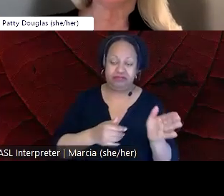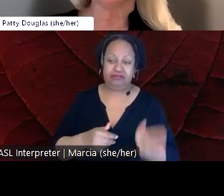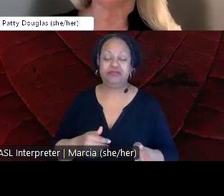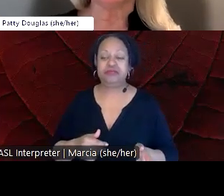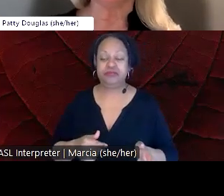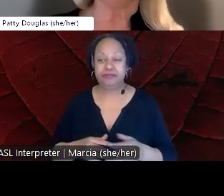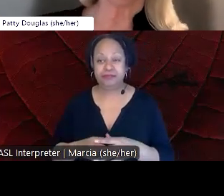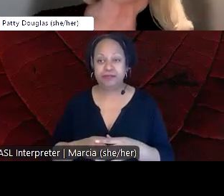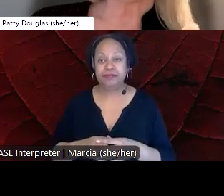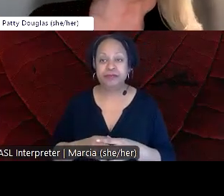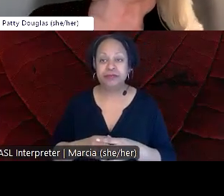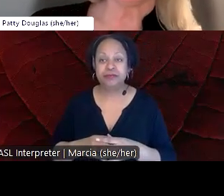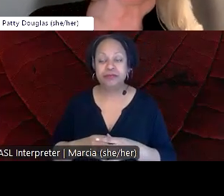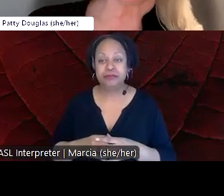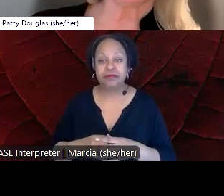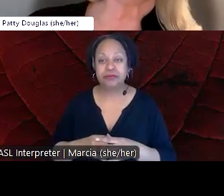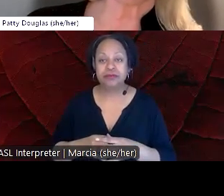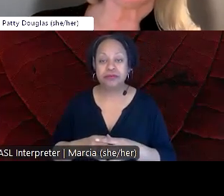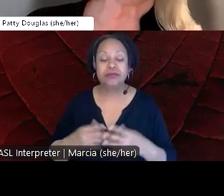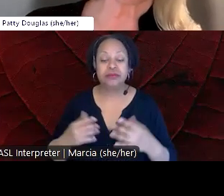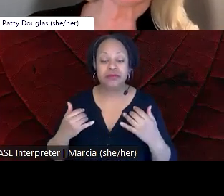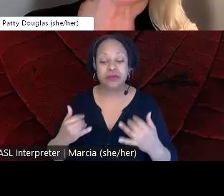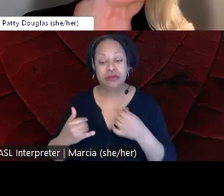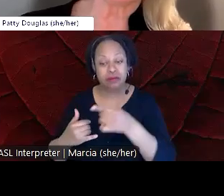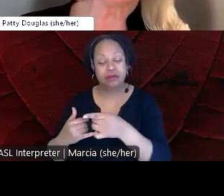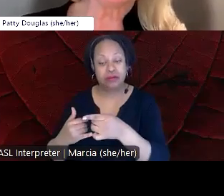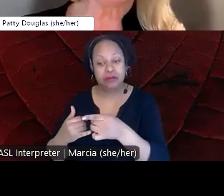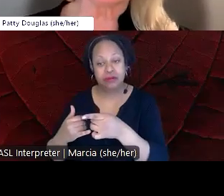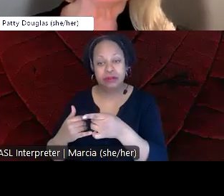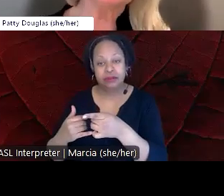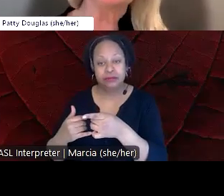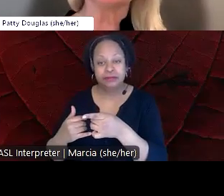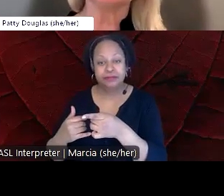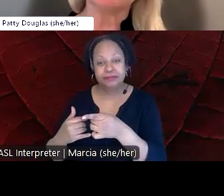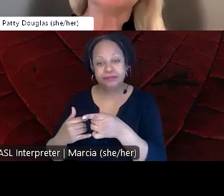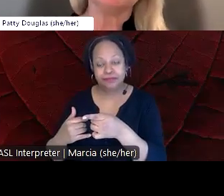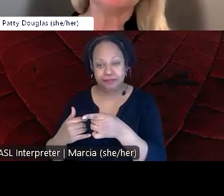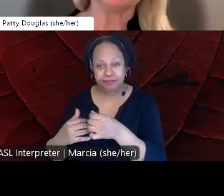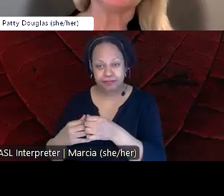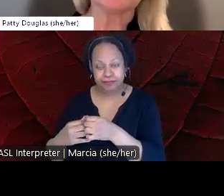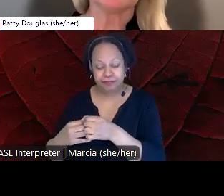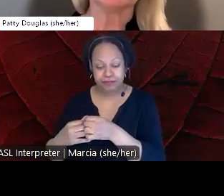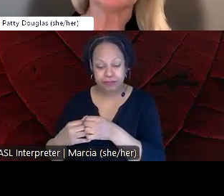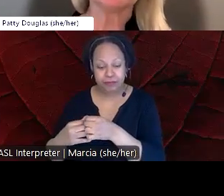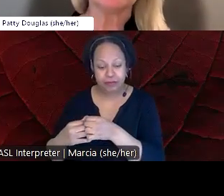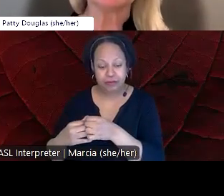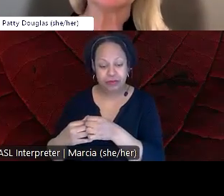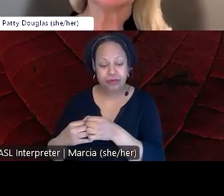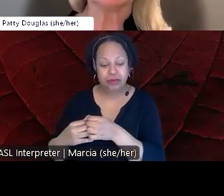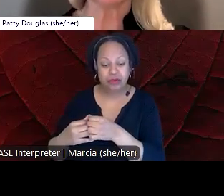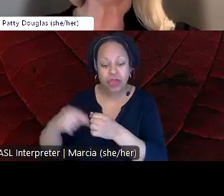très intégrés. Nous sommes en partenariat justement avec beaucoup d'organisations autochtones et des collectivités actuellement, y